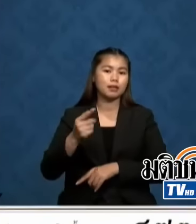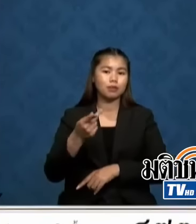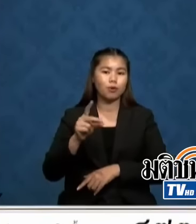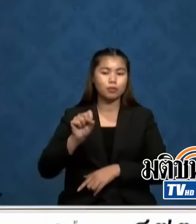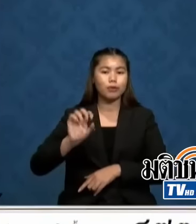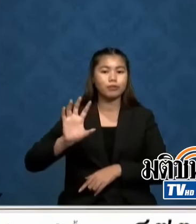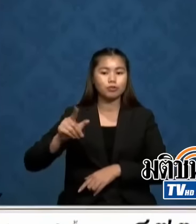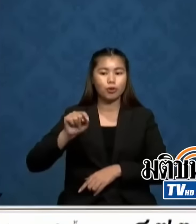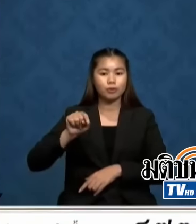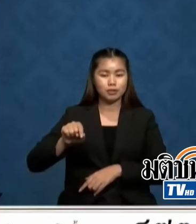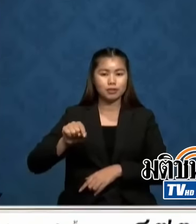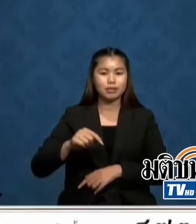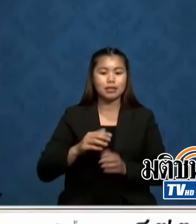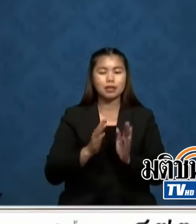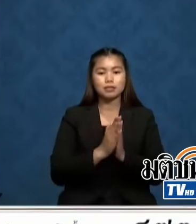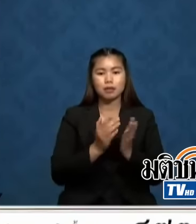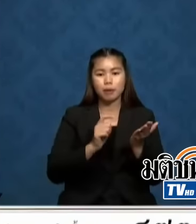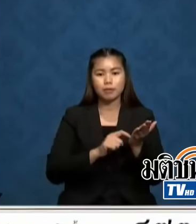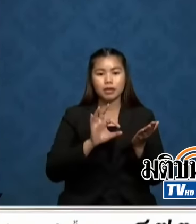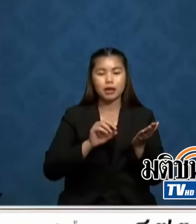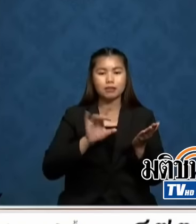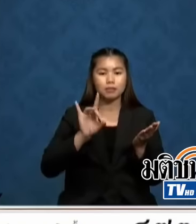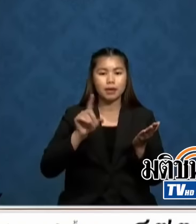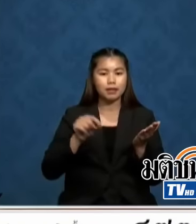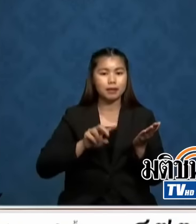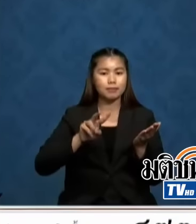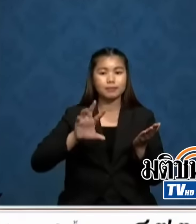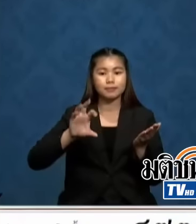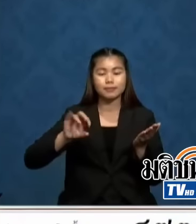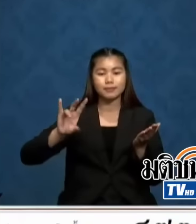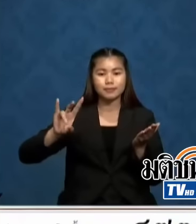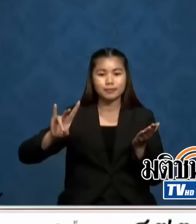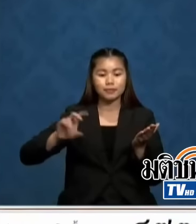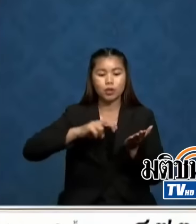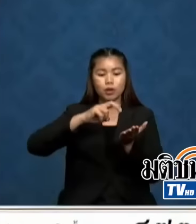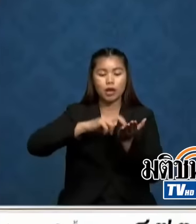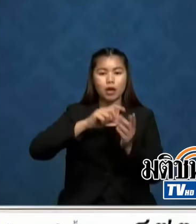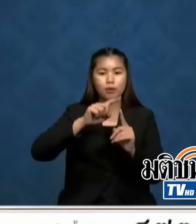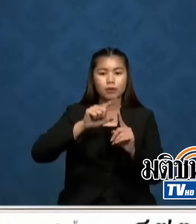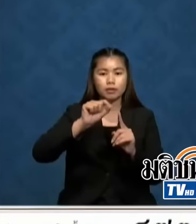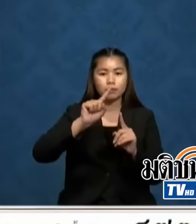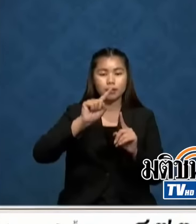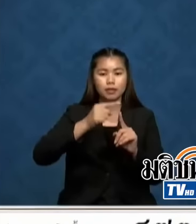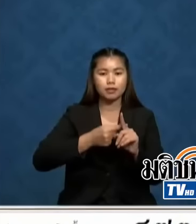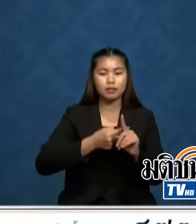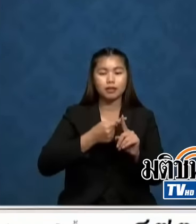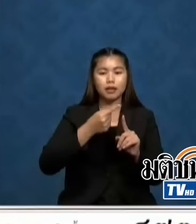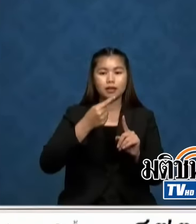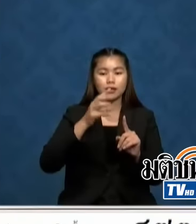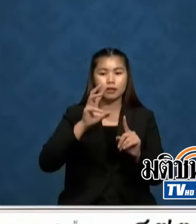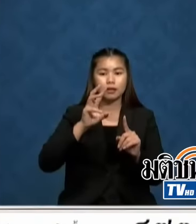สงบแห่งชาติฉบับที่98/27ลงวันที่ 21กรกฎาคม